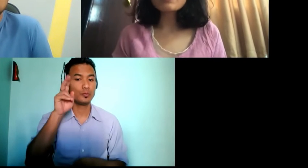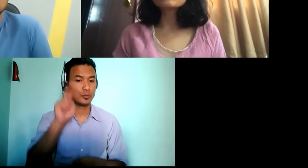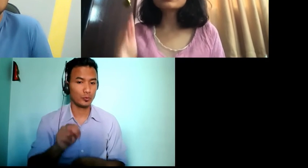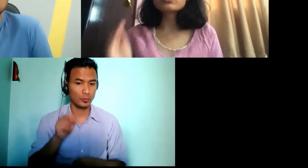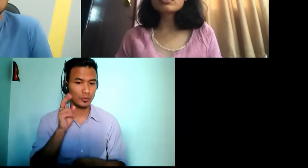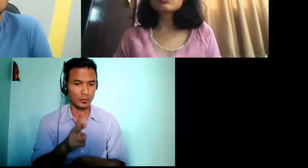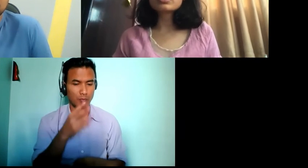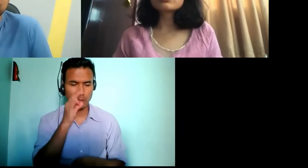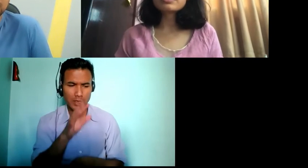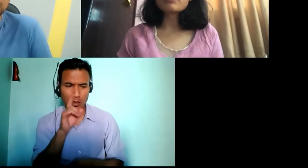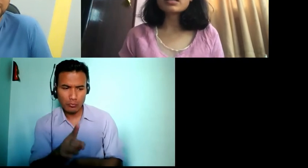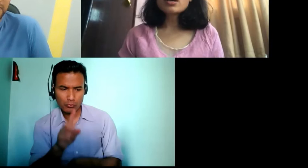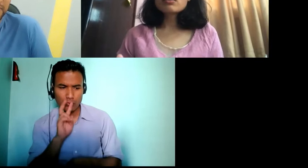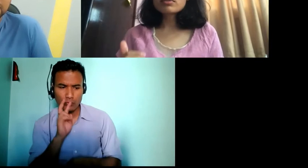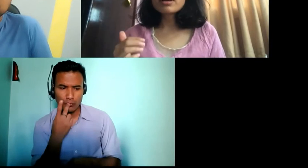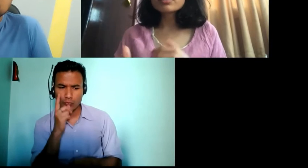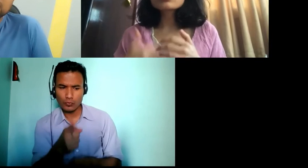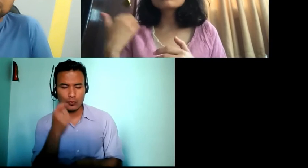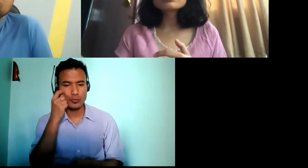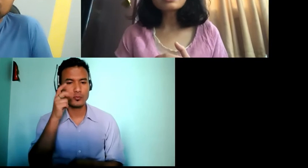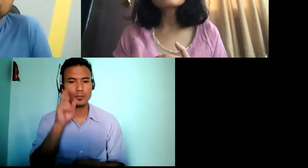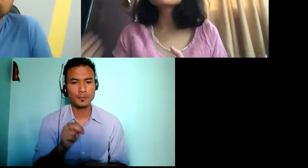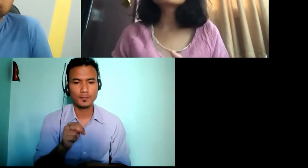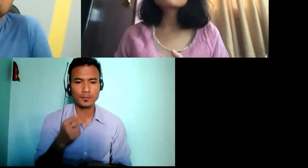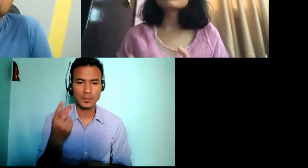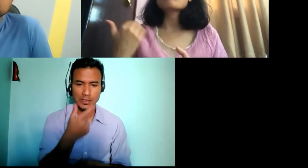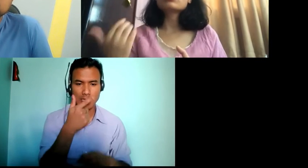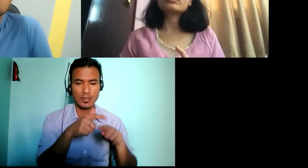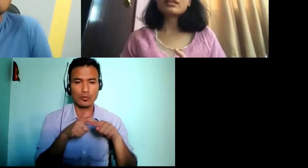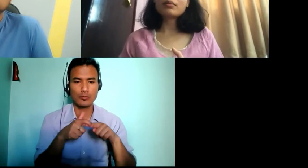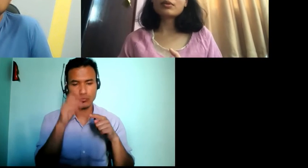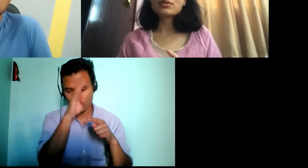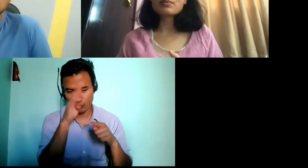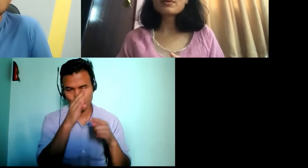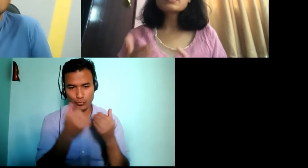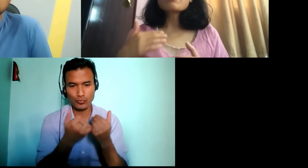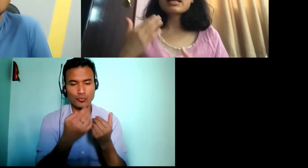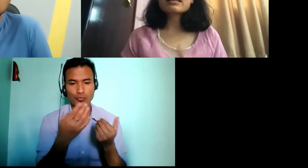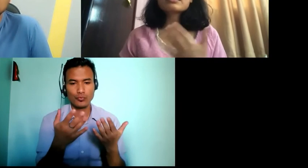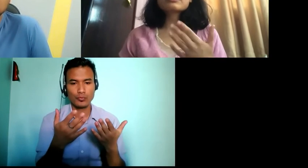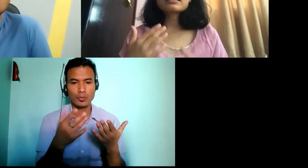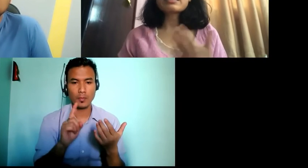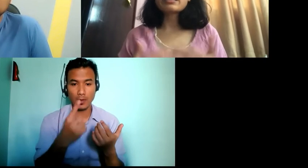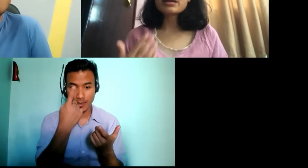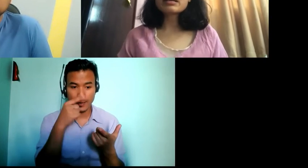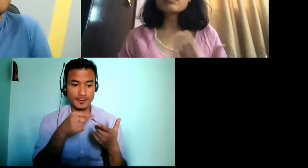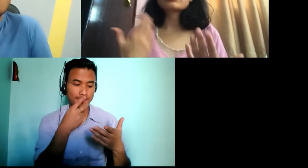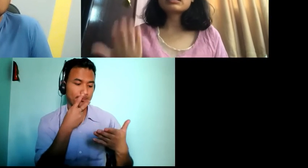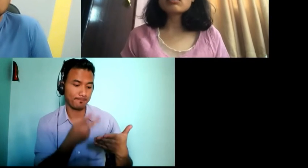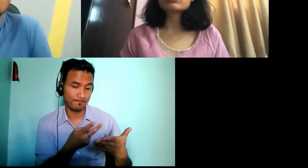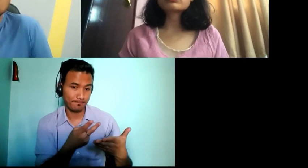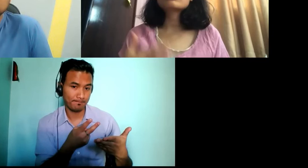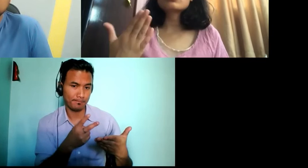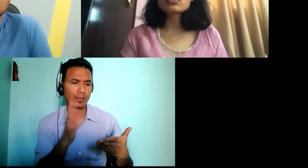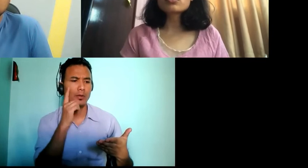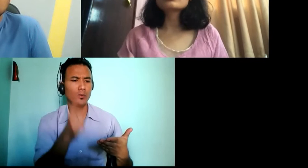हो कि रियल हो कि, त्यो चाहिँ हामीले एउटा हुन्छ नि चाँडै कन्क्लुजनमा चाहिँ आउनु हुँदैन भन्छु कि म, पहिला त्यसलाई हेर्ने कि पहिले के